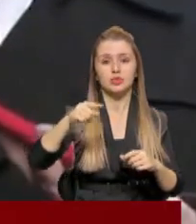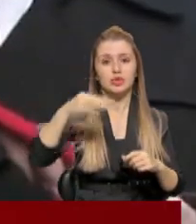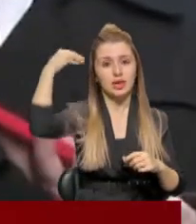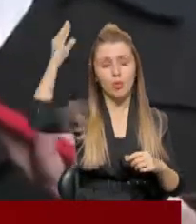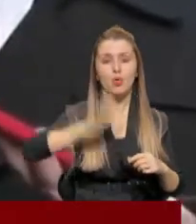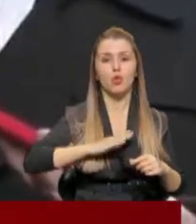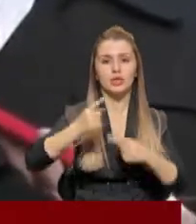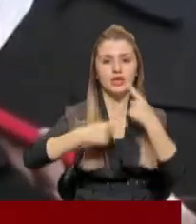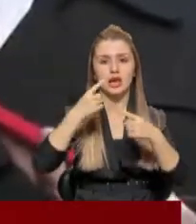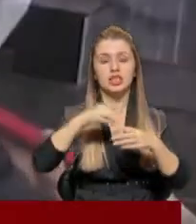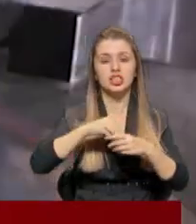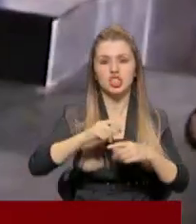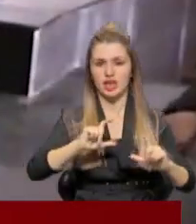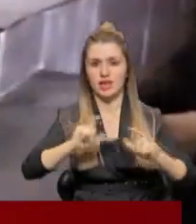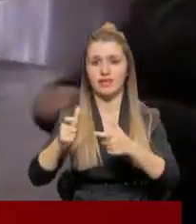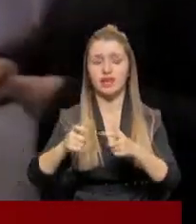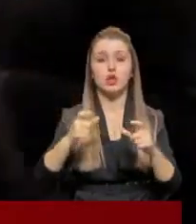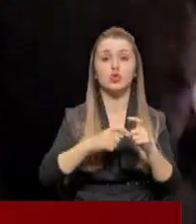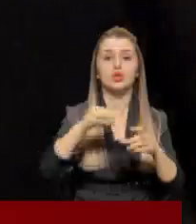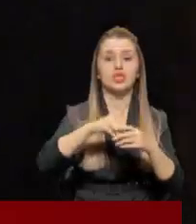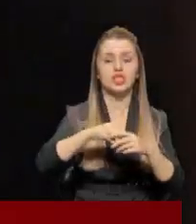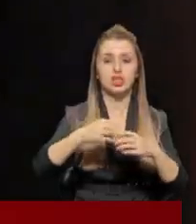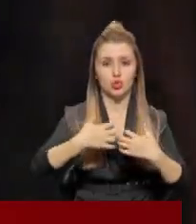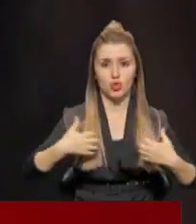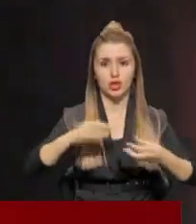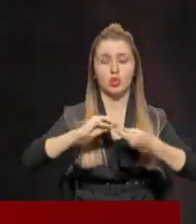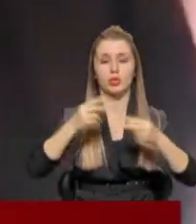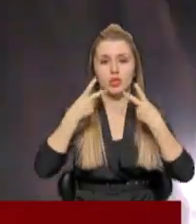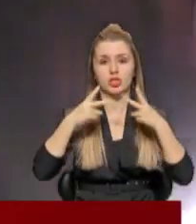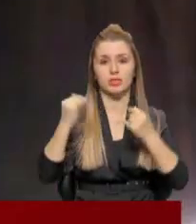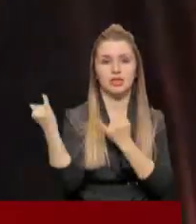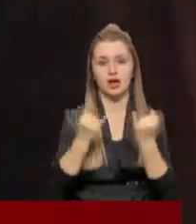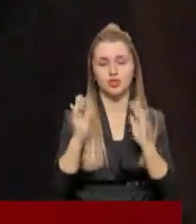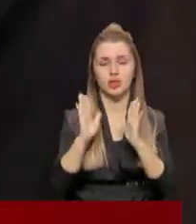İmamoğlu'nun iddialar için iftira, Soylu için güvenlik sorunu açıklaması tartışma sürüyor.